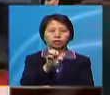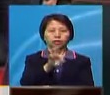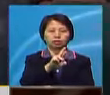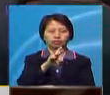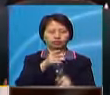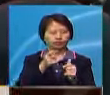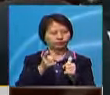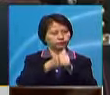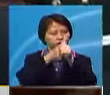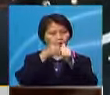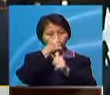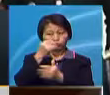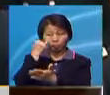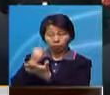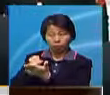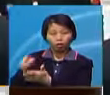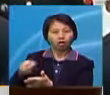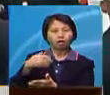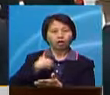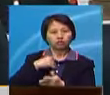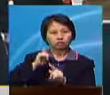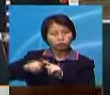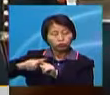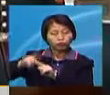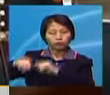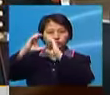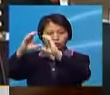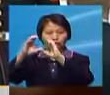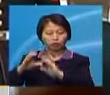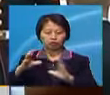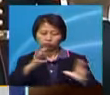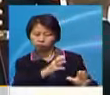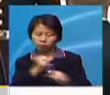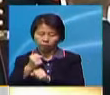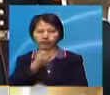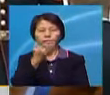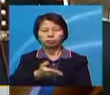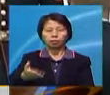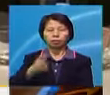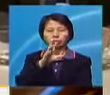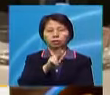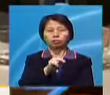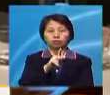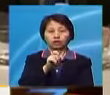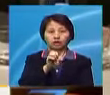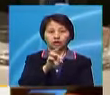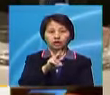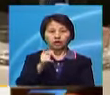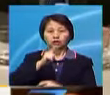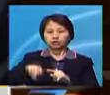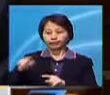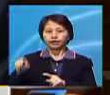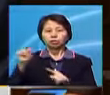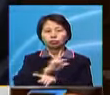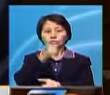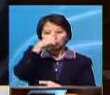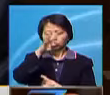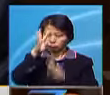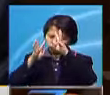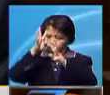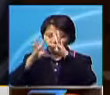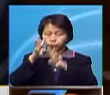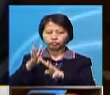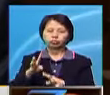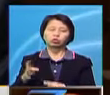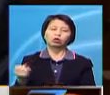keutamaan kerana pengganas nuklear kini mempunyai pelbagai cara mendapatkan bahan-bahan nuklear tetapi digunakan untuk mencipta senjata